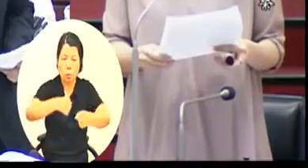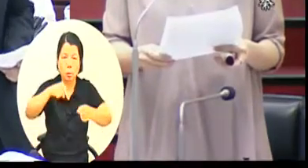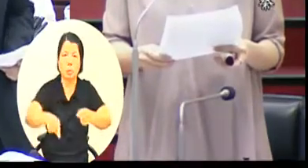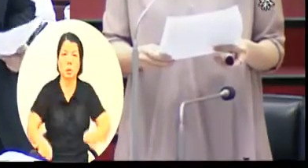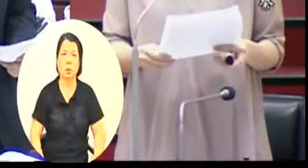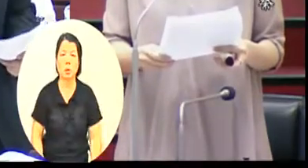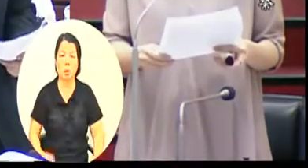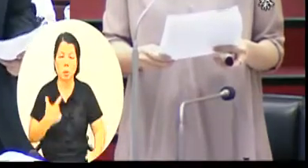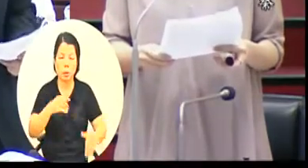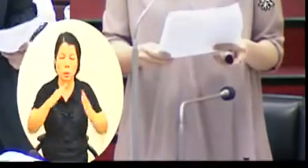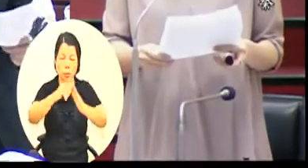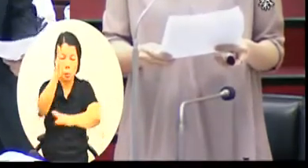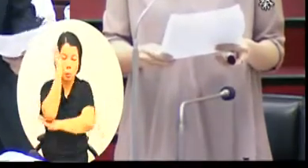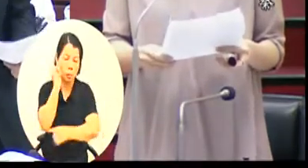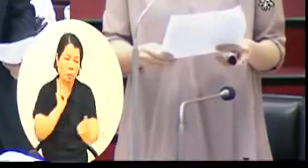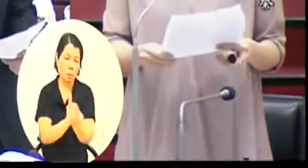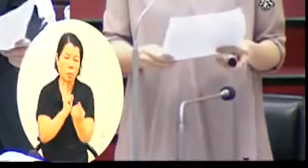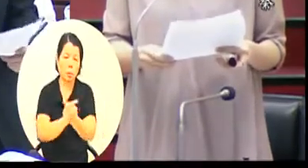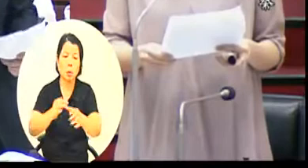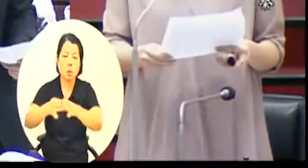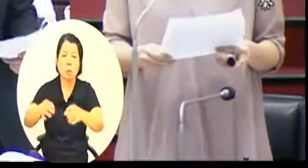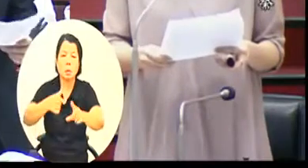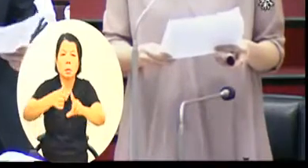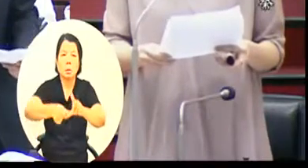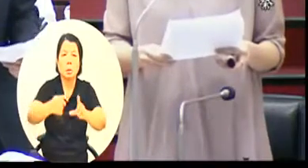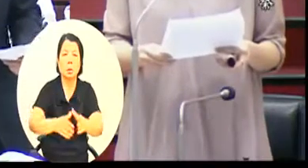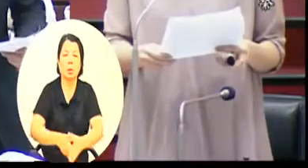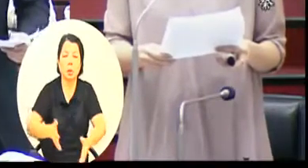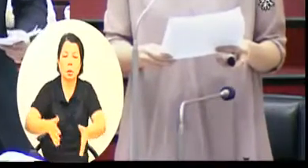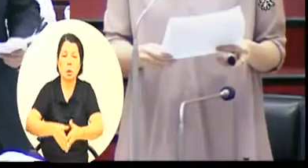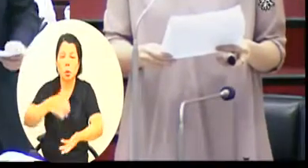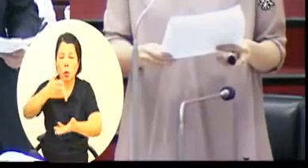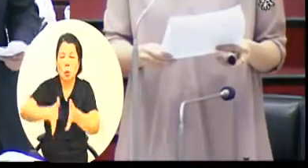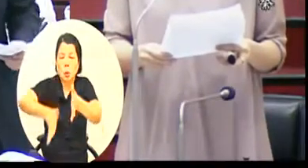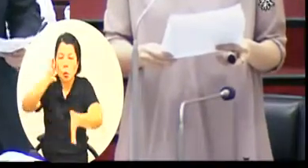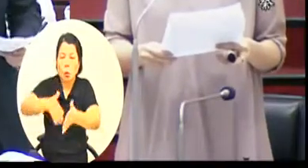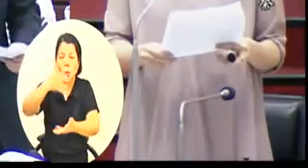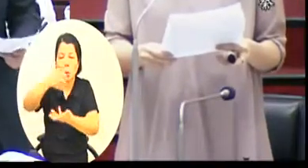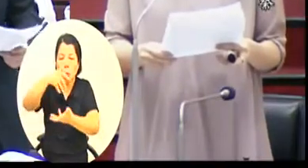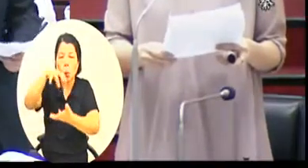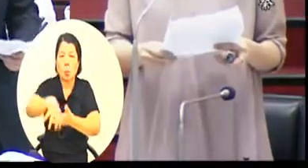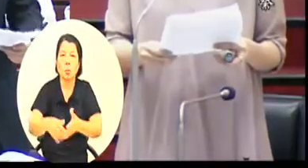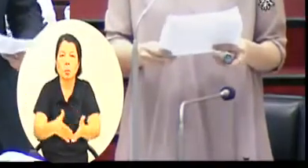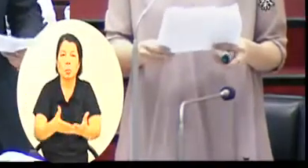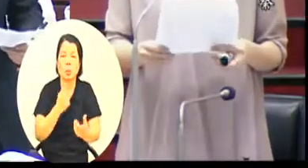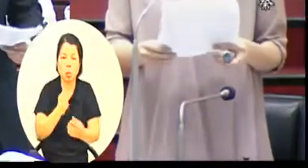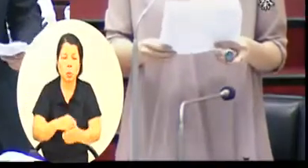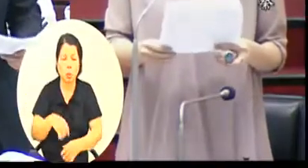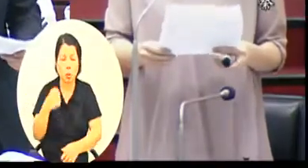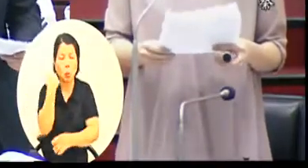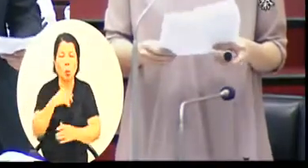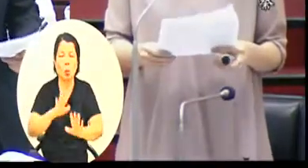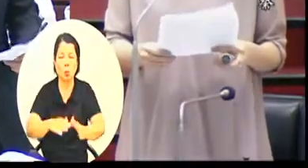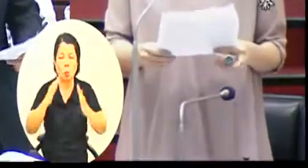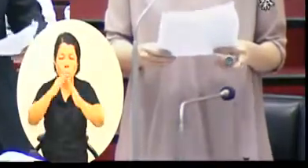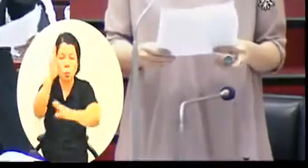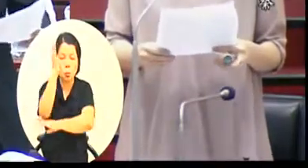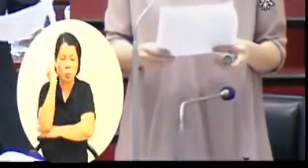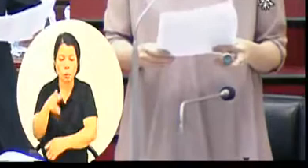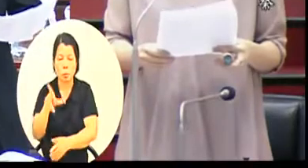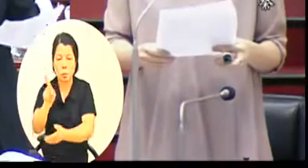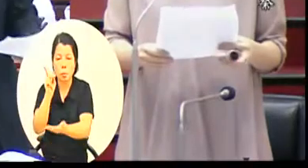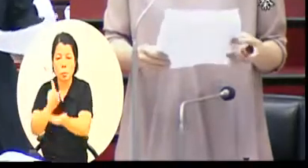自己市政府对面商业区的旁边，饭店的旁边，它是一个加油站。我自己住的市府的宿舍旁边也是加油站。那